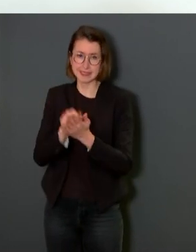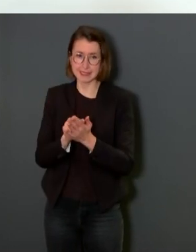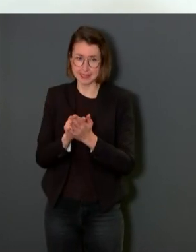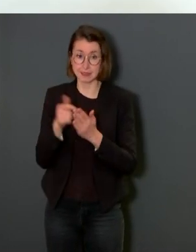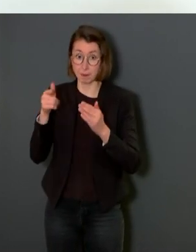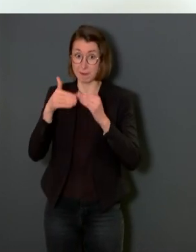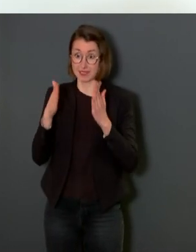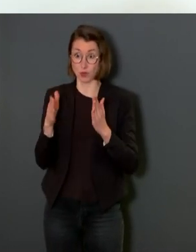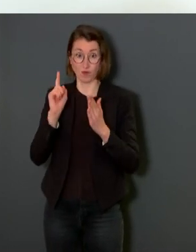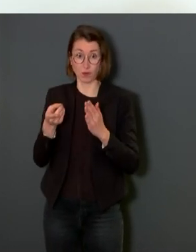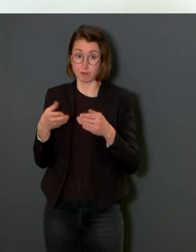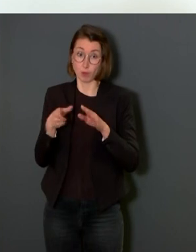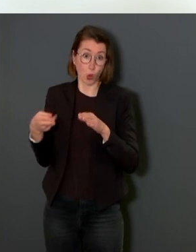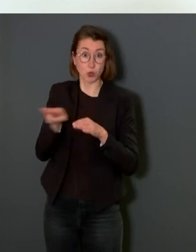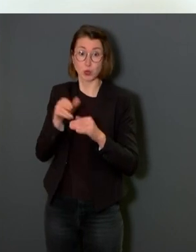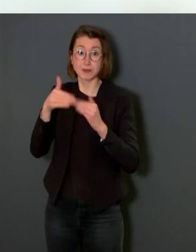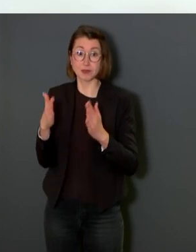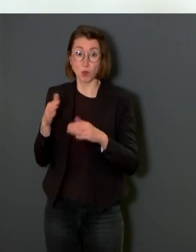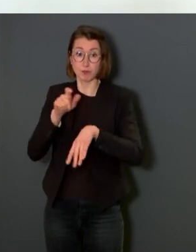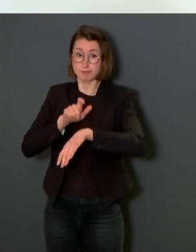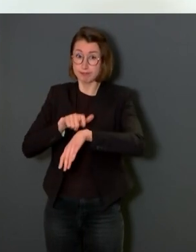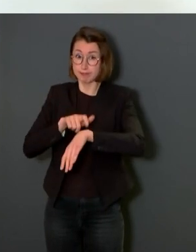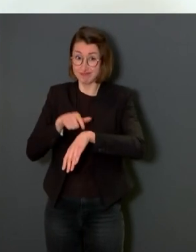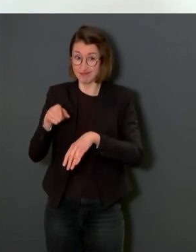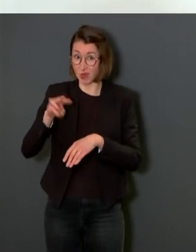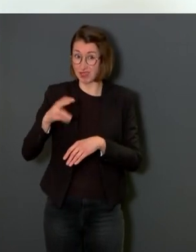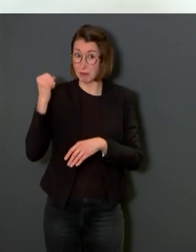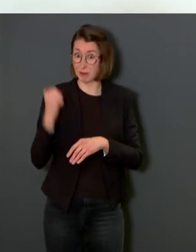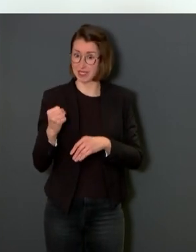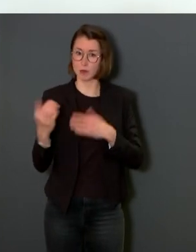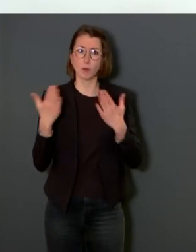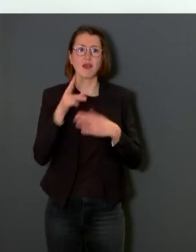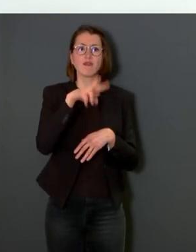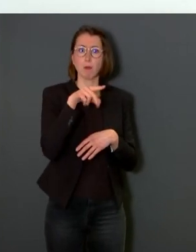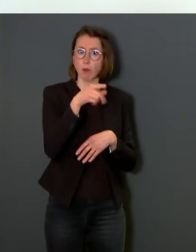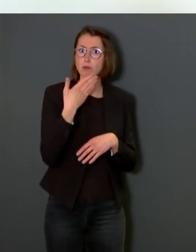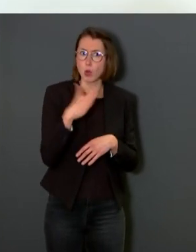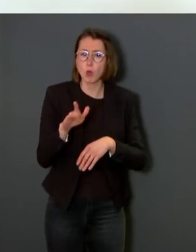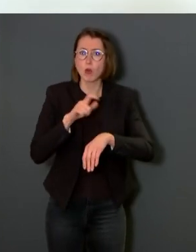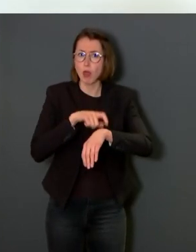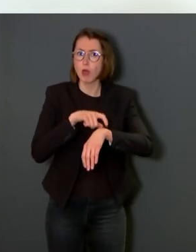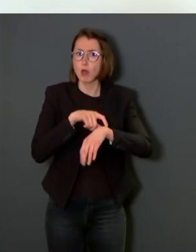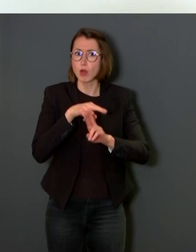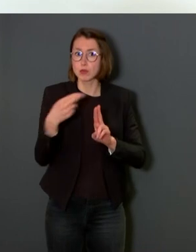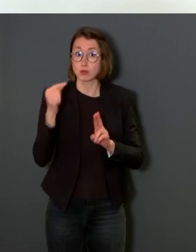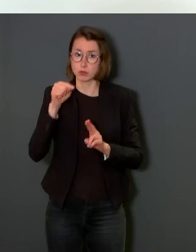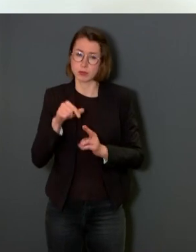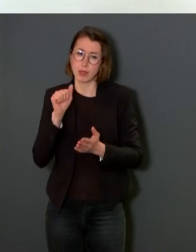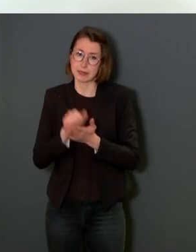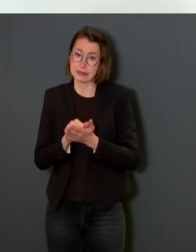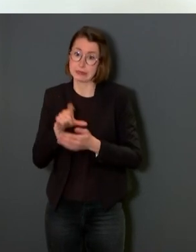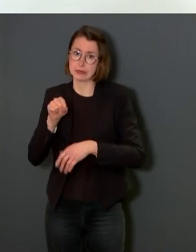dégradée qu'en Flandre. Depuis lors, la situation s'est